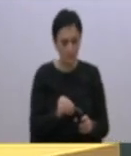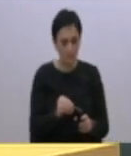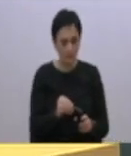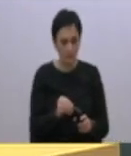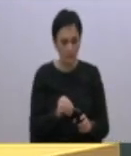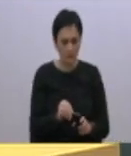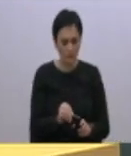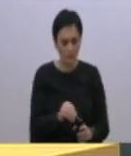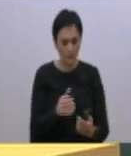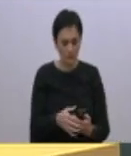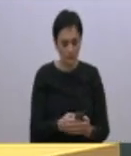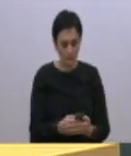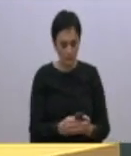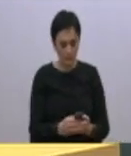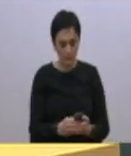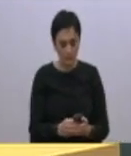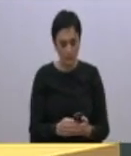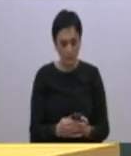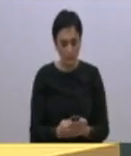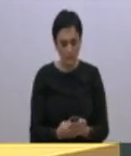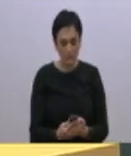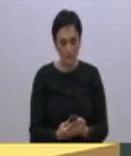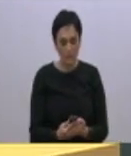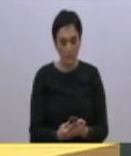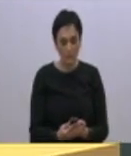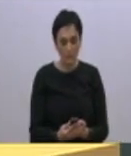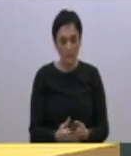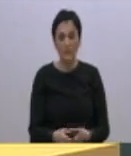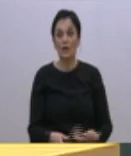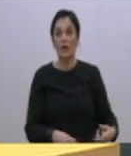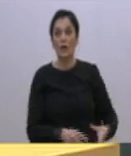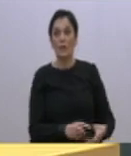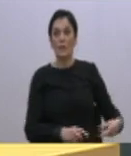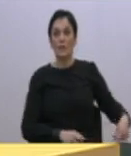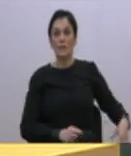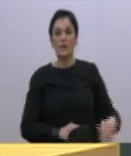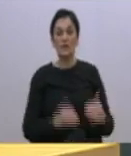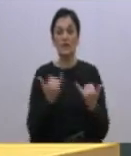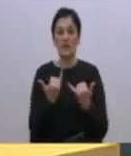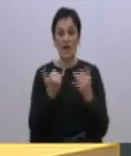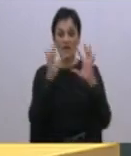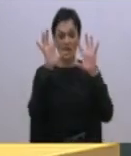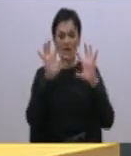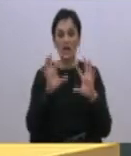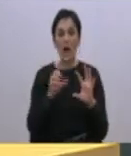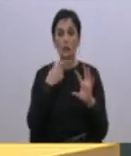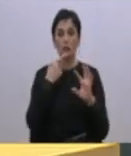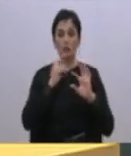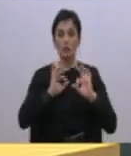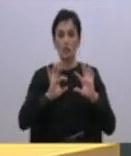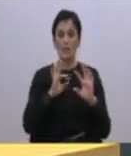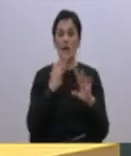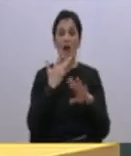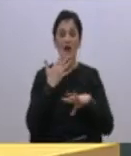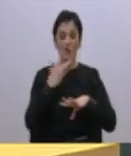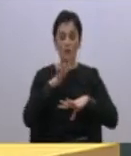Moclet afcerot istura ambos tres canoni. Treondeli canoni ambos rom eronul